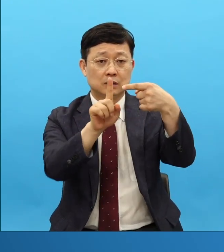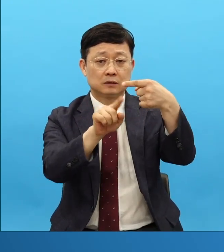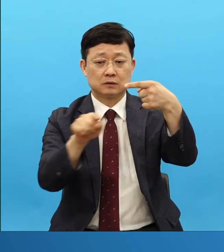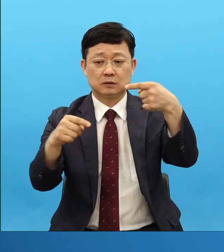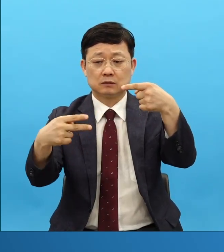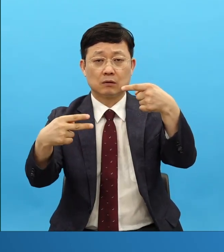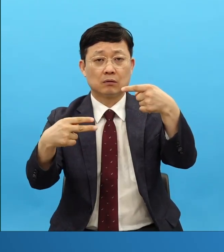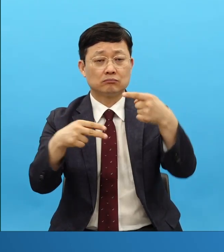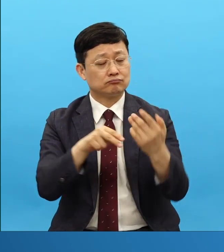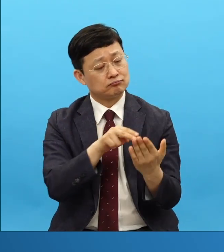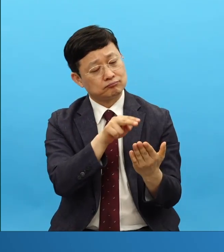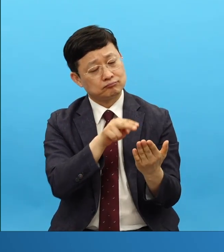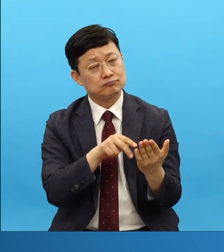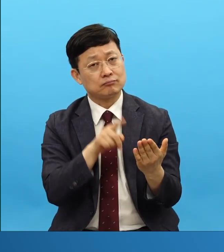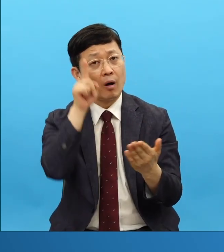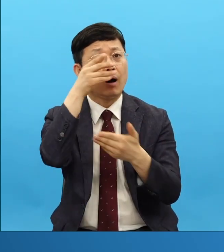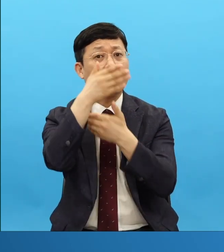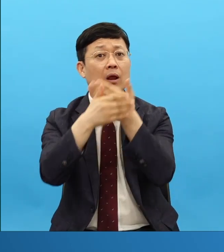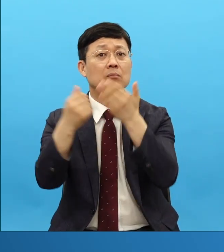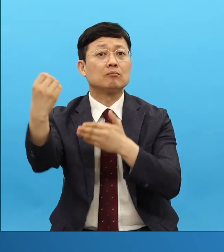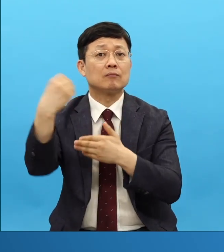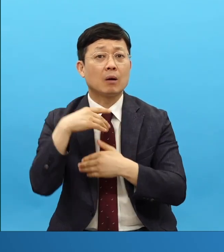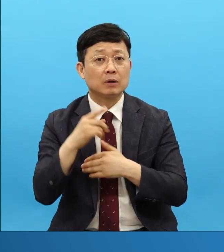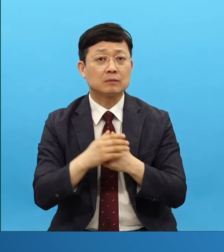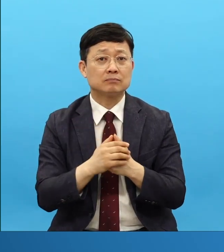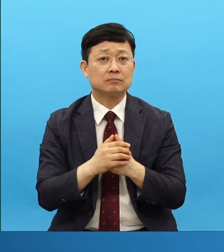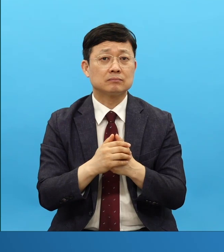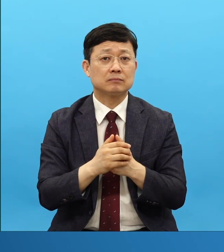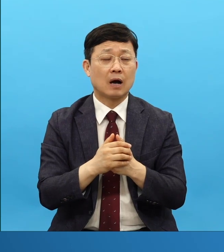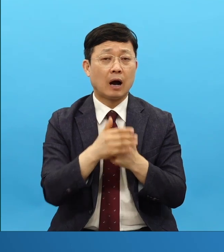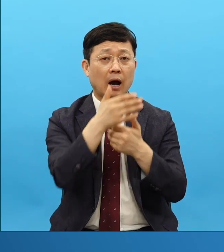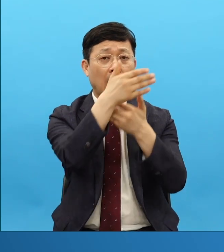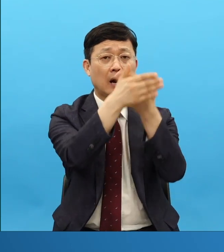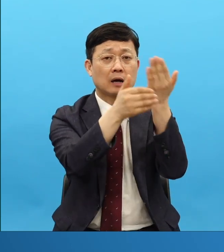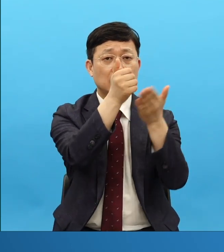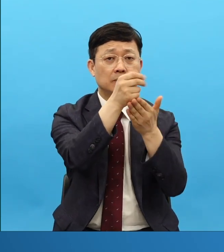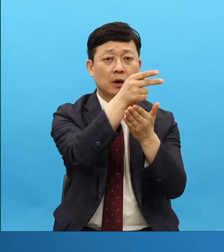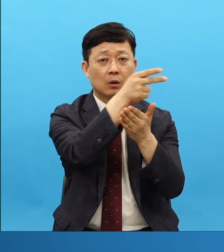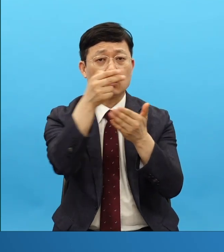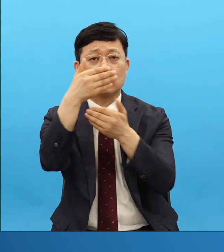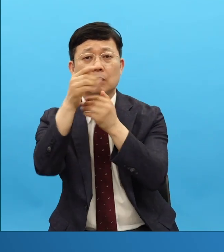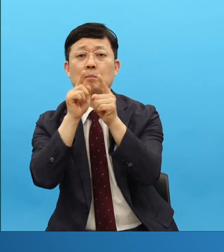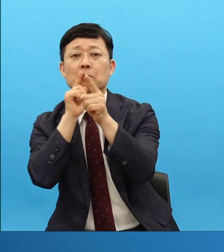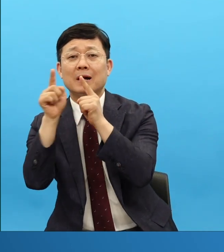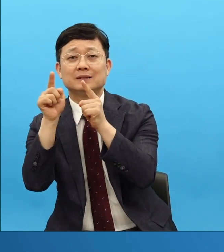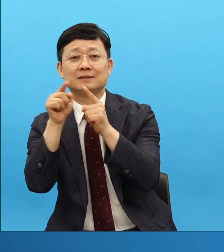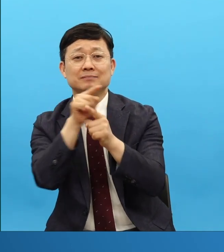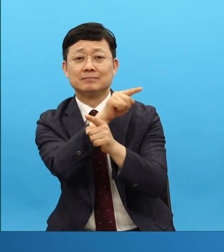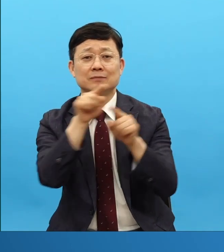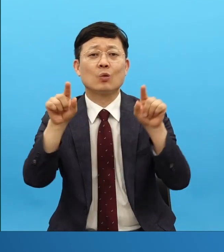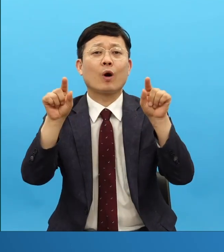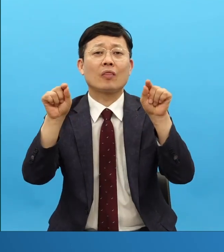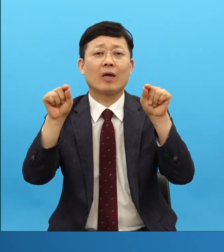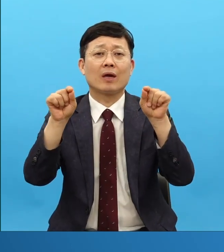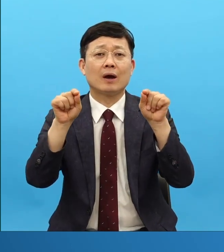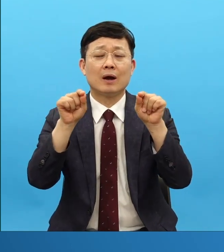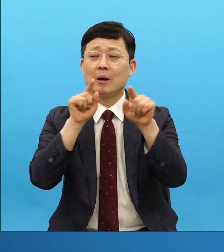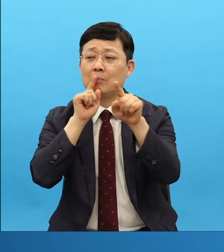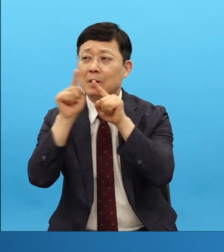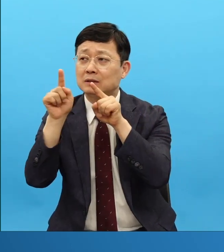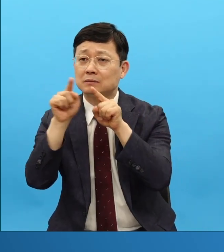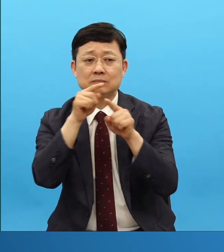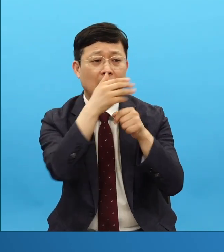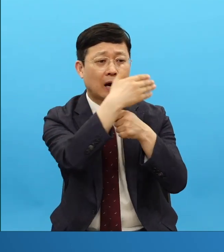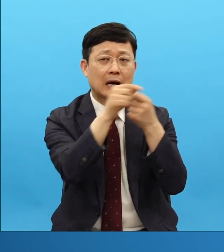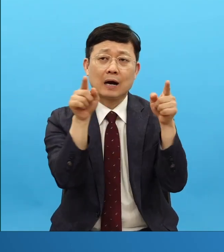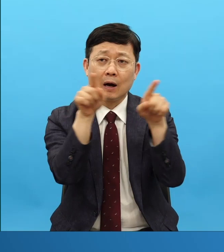1장에 John chapter 1. 하나님이고 말씀이시니라. This is God. God is the Word. 그가 말씀과 함께 있었고